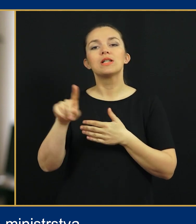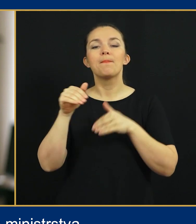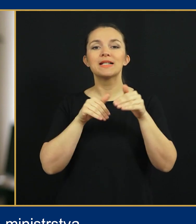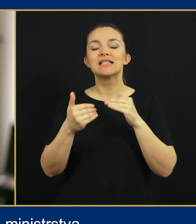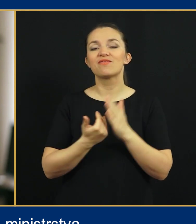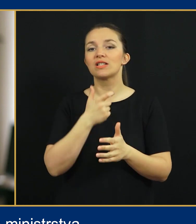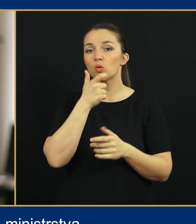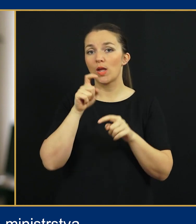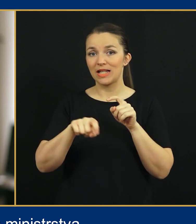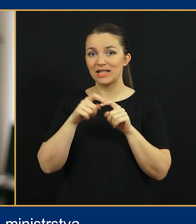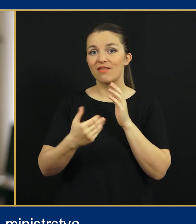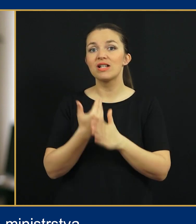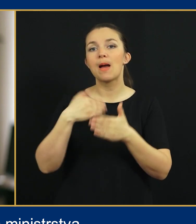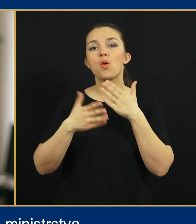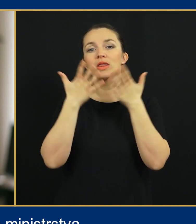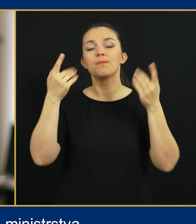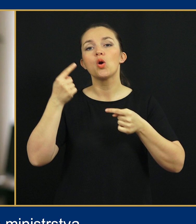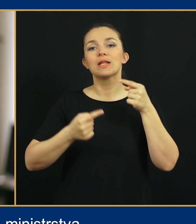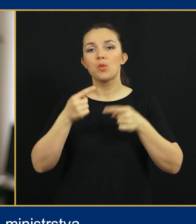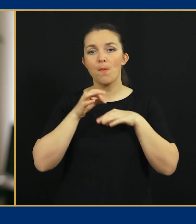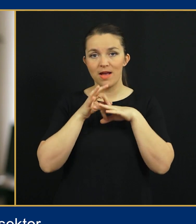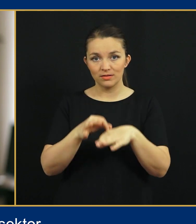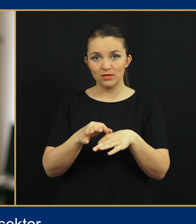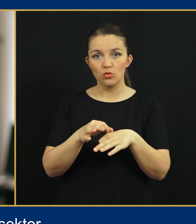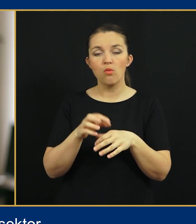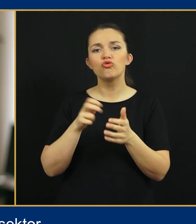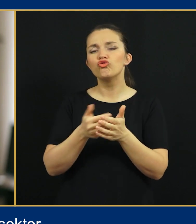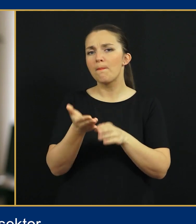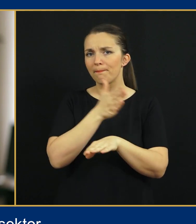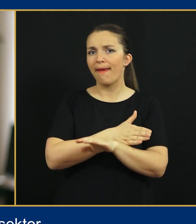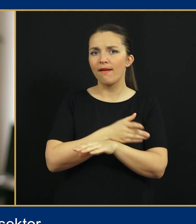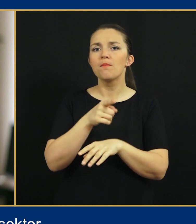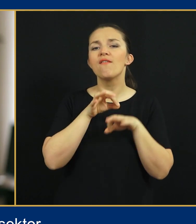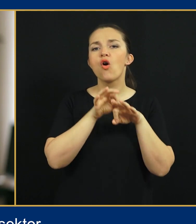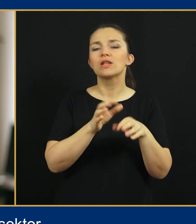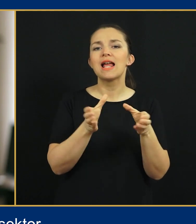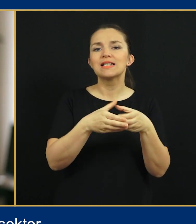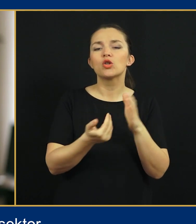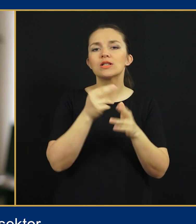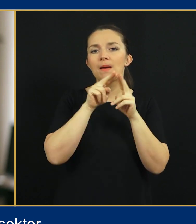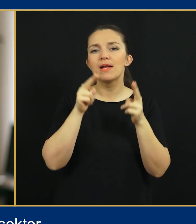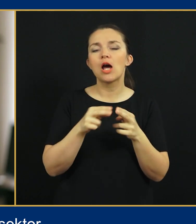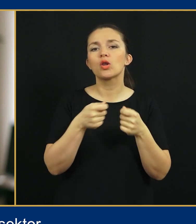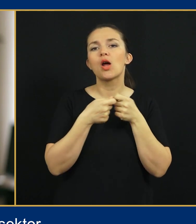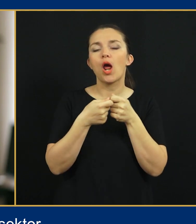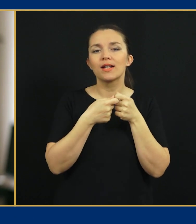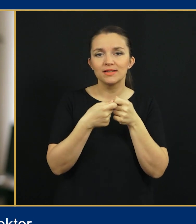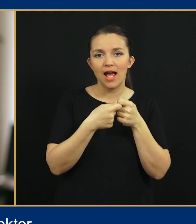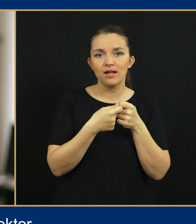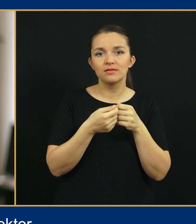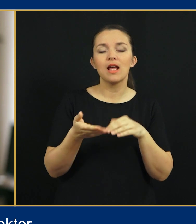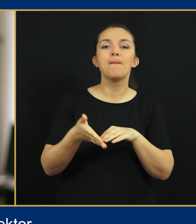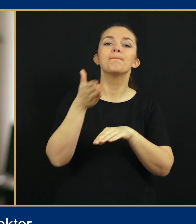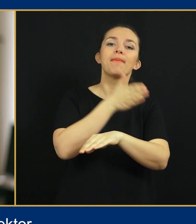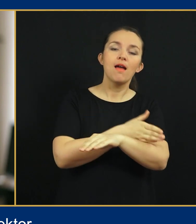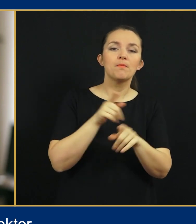za zunanje zadeve za podnebno diplomacijo, še pred tem je vodila sektor za mednarodne organizacije,